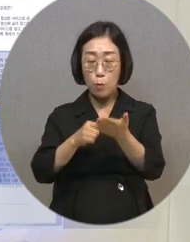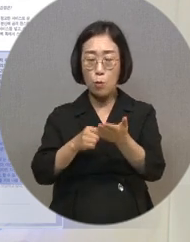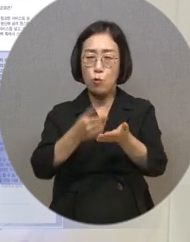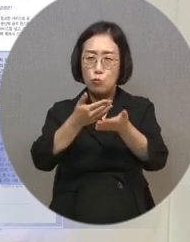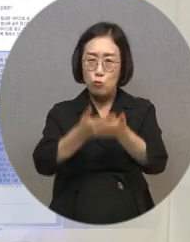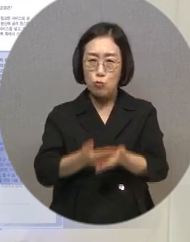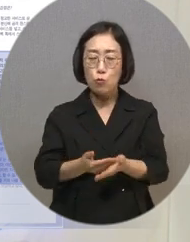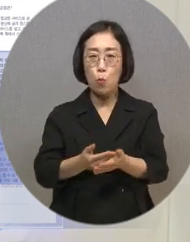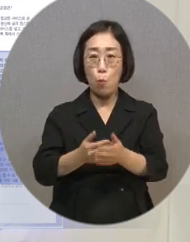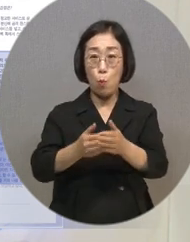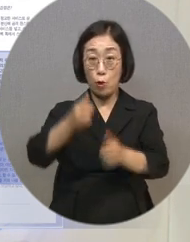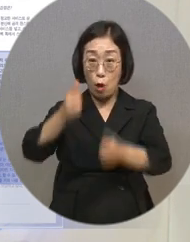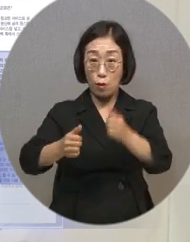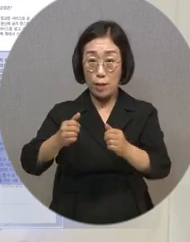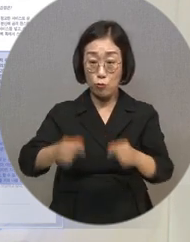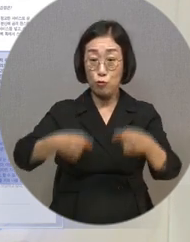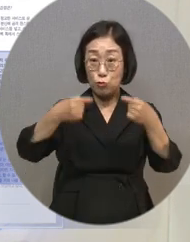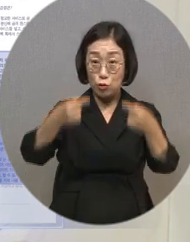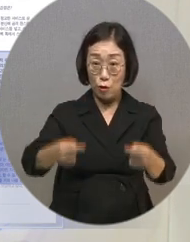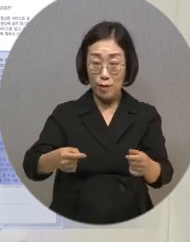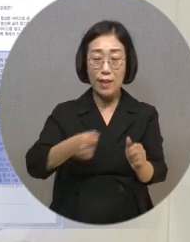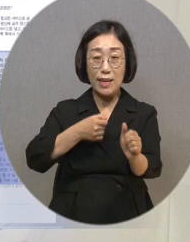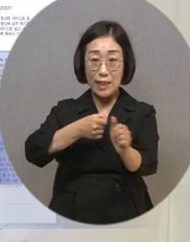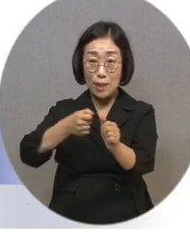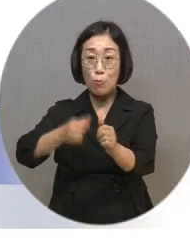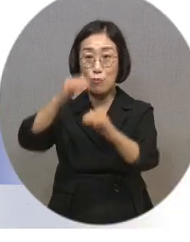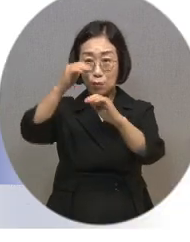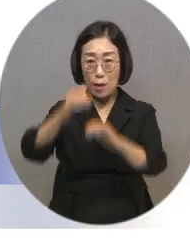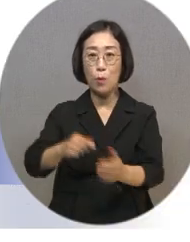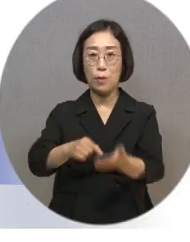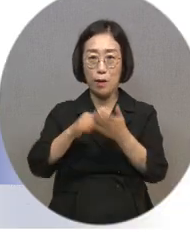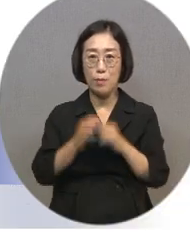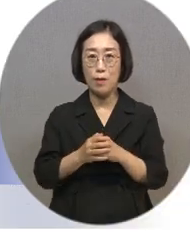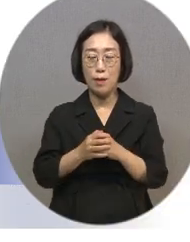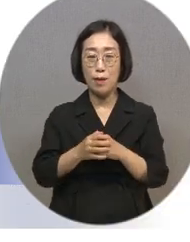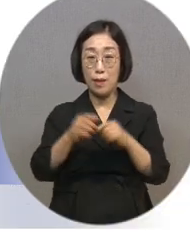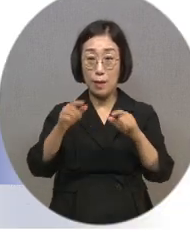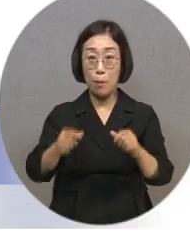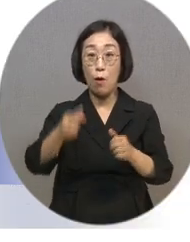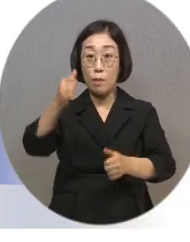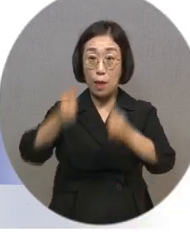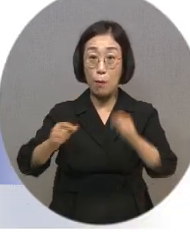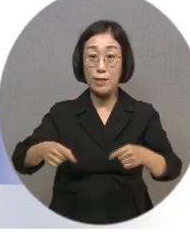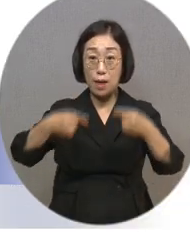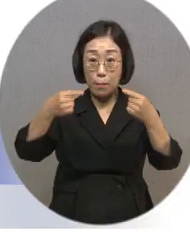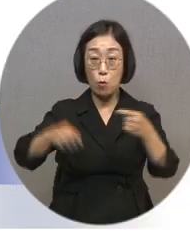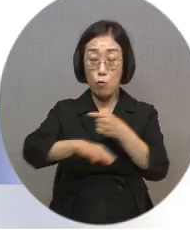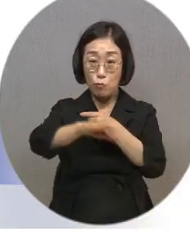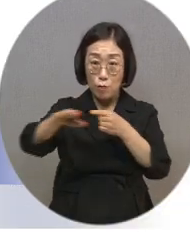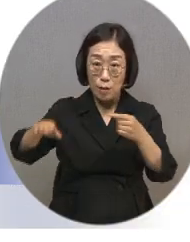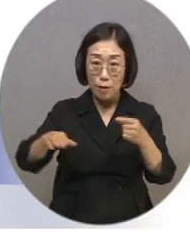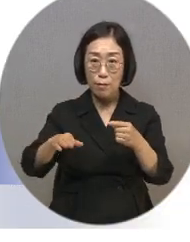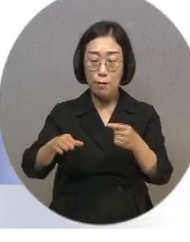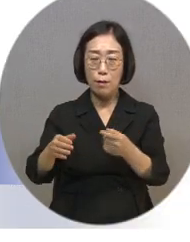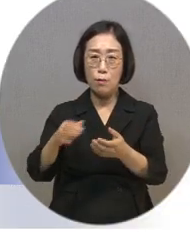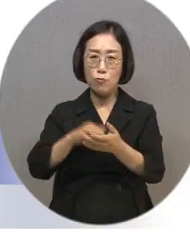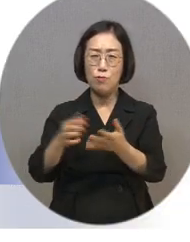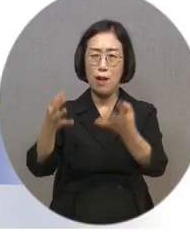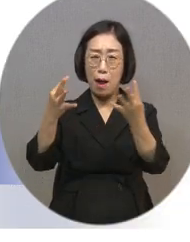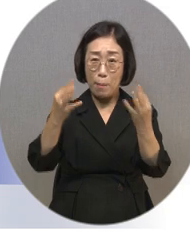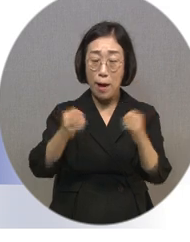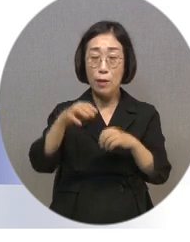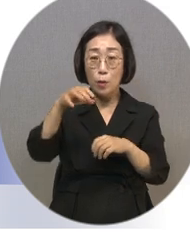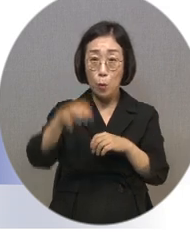경기에 출전하는 선수들의 인터뷰를 담고 있는데요 어 이번 대회에서 우리 선수단 중 가장 많은 인원을